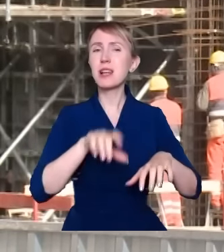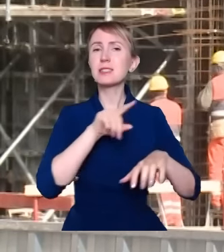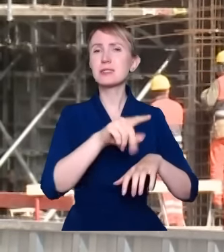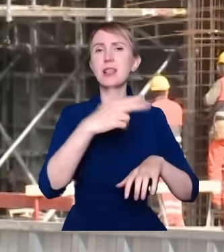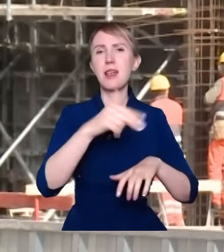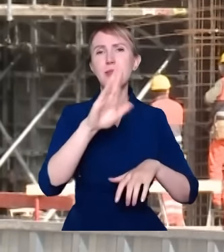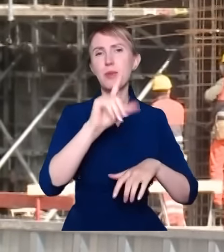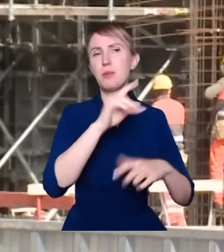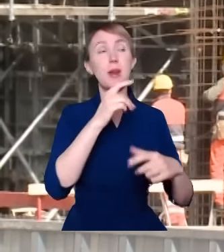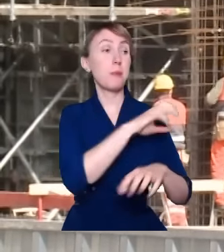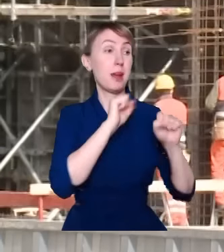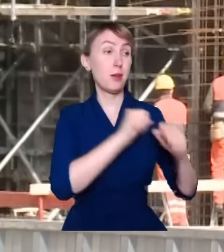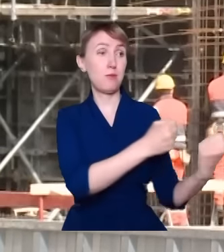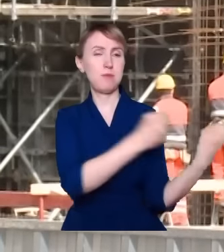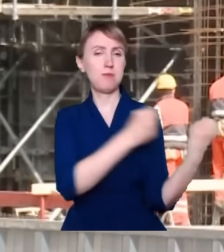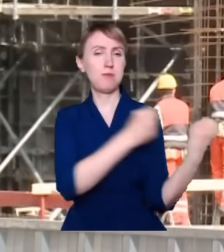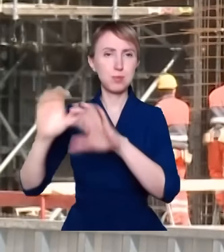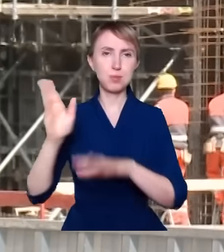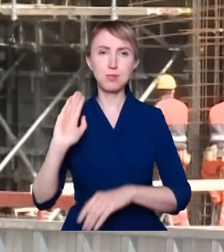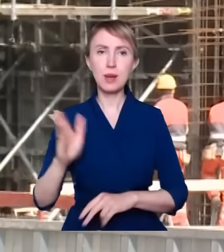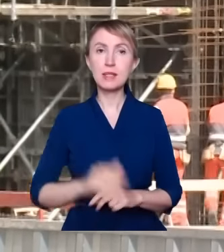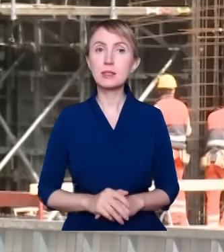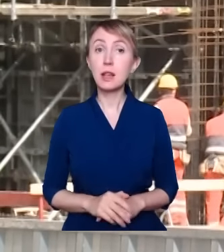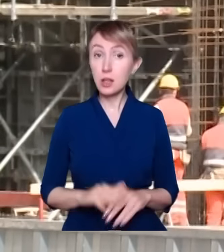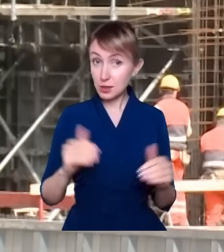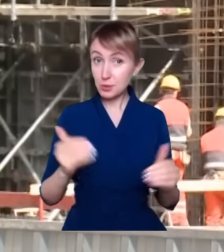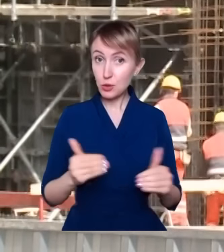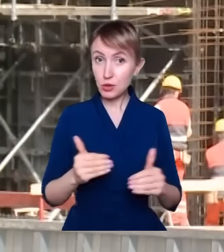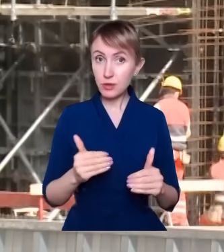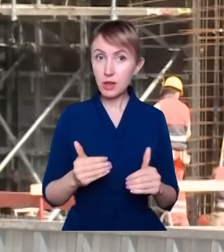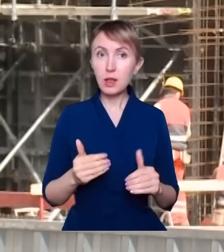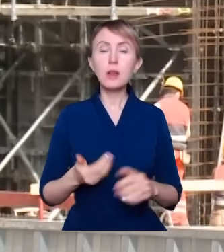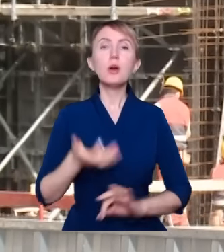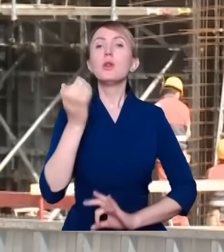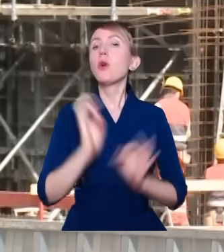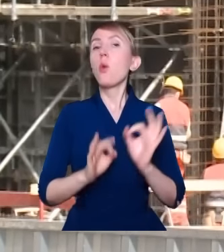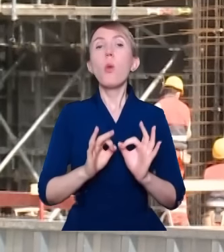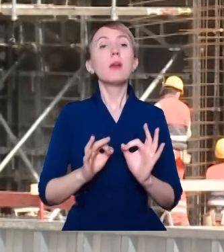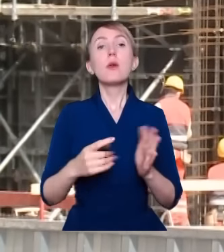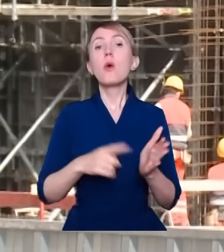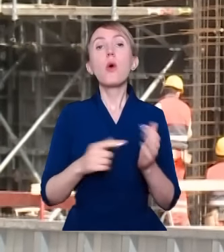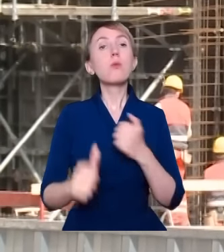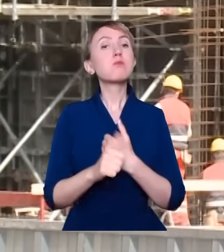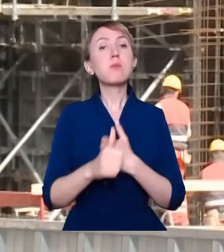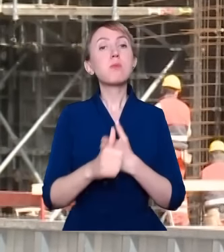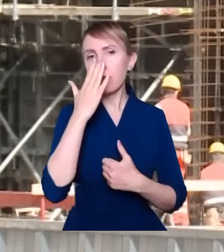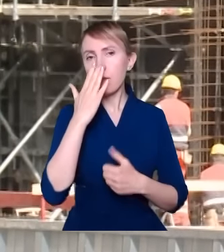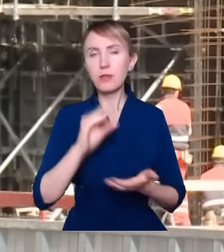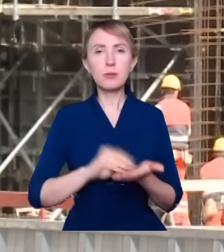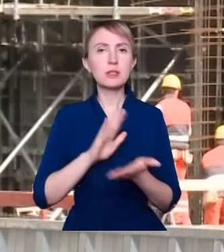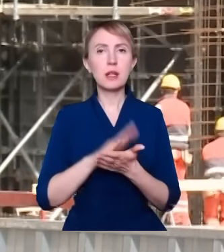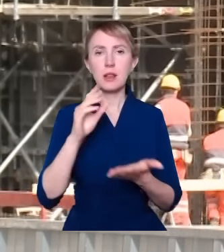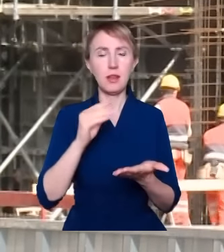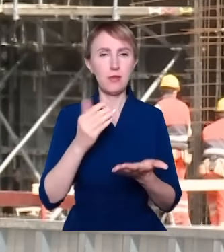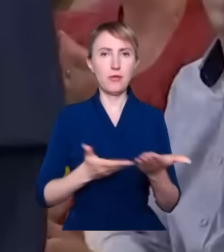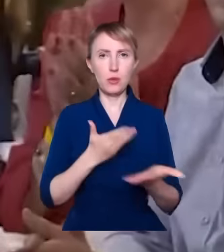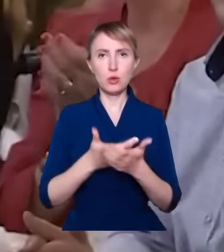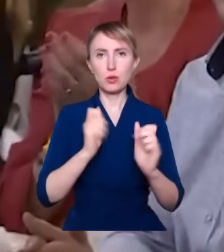banku centralnego. Czy jest to możliwe i jakie konkretnie są powody wpisane we wniosku? Dzisiaj